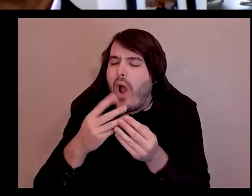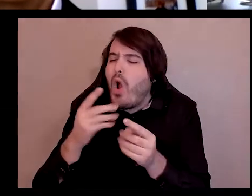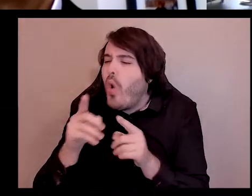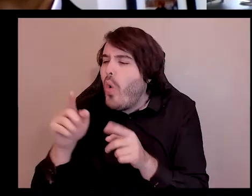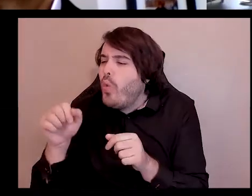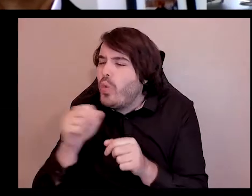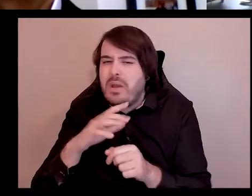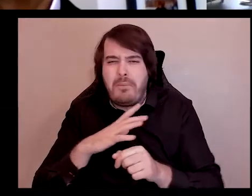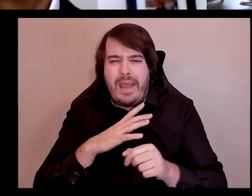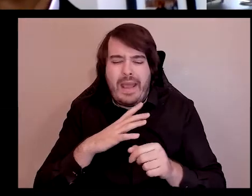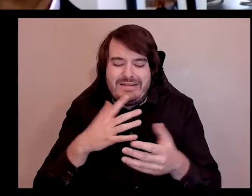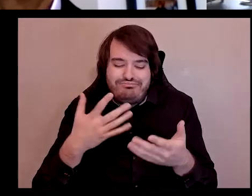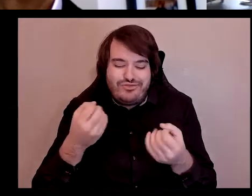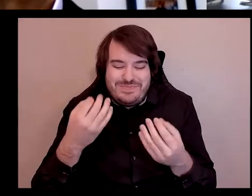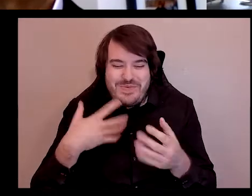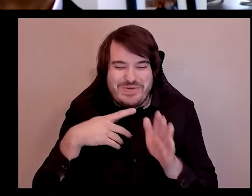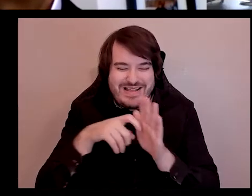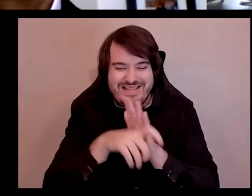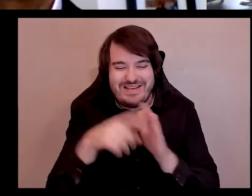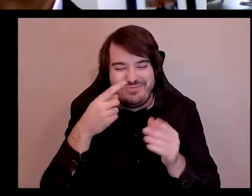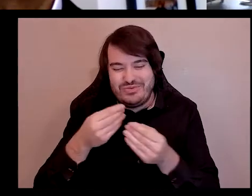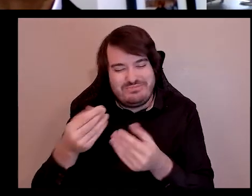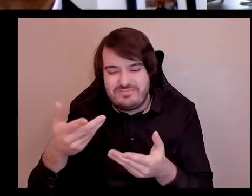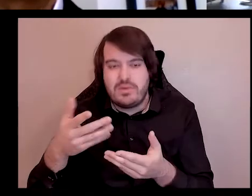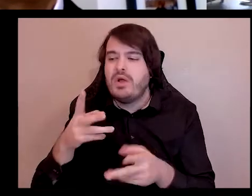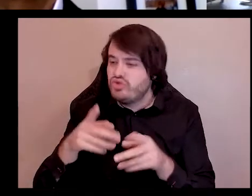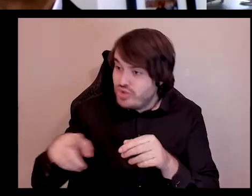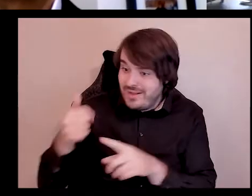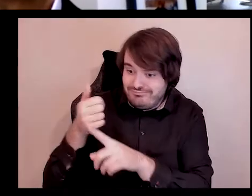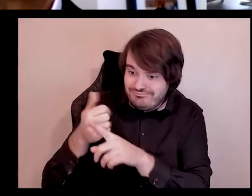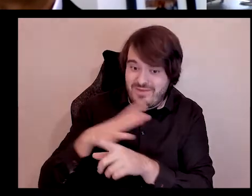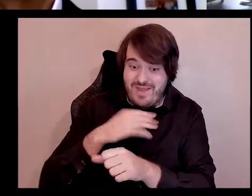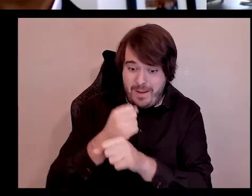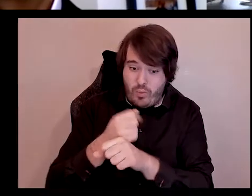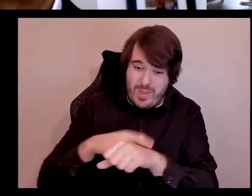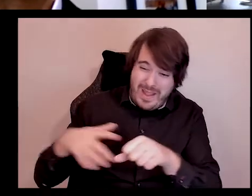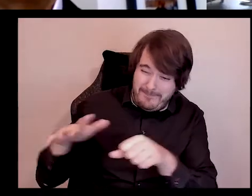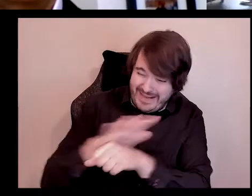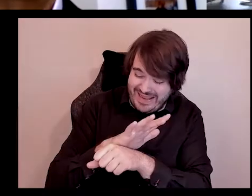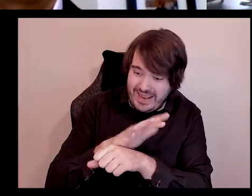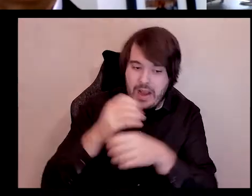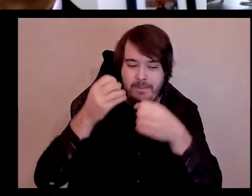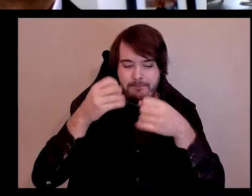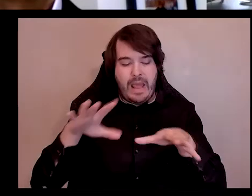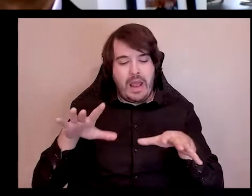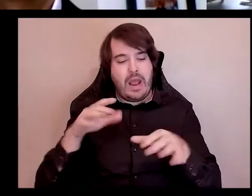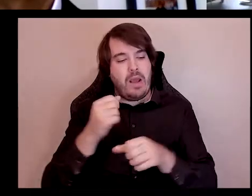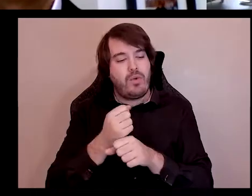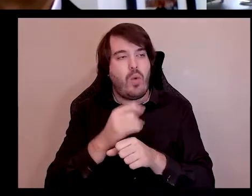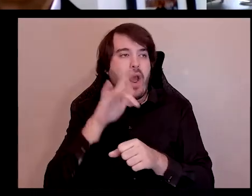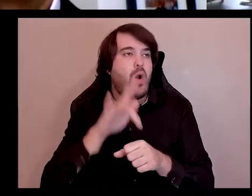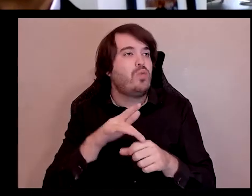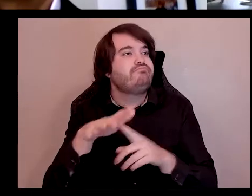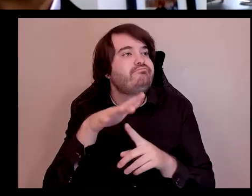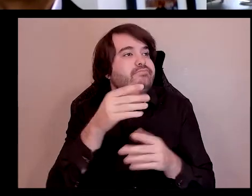Quelques jeunes, mais vous voyez, je n'aurais pas de statistiques à vous donner. Ce sont des gens qui avaient des emplois à temps plein, qui ont perdu